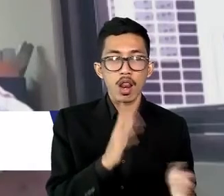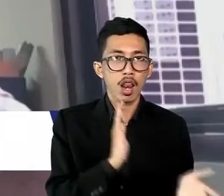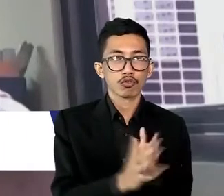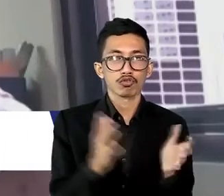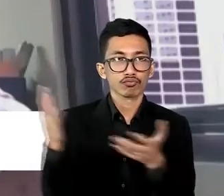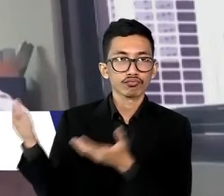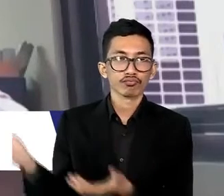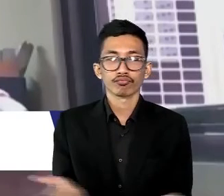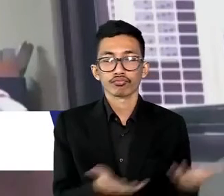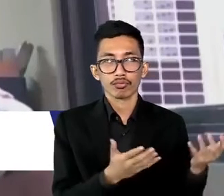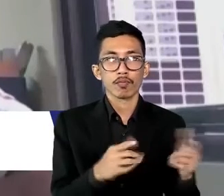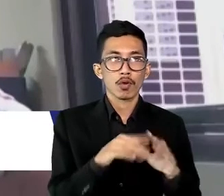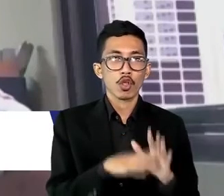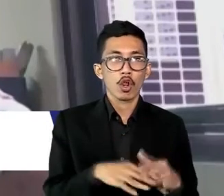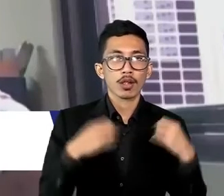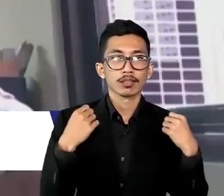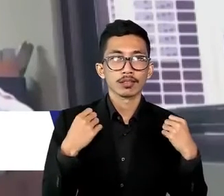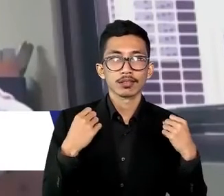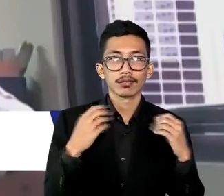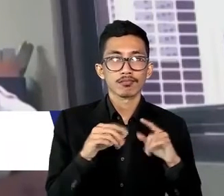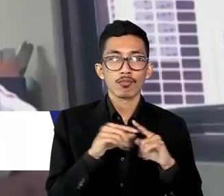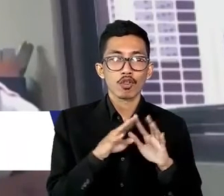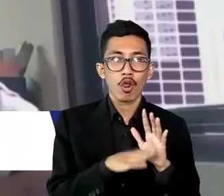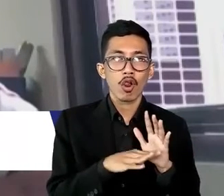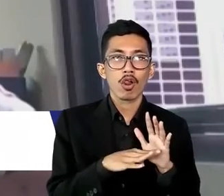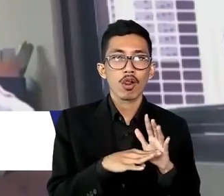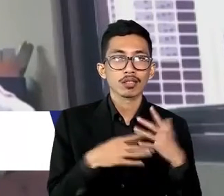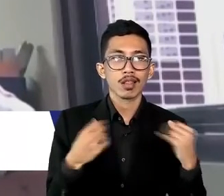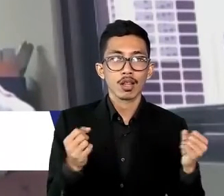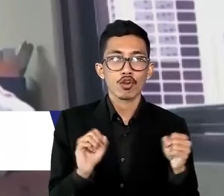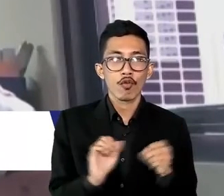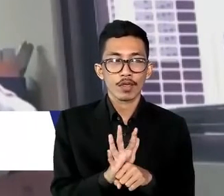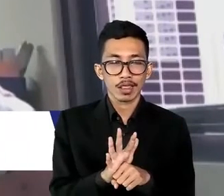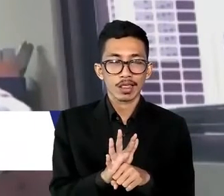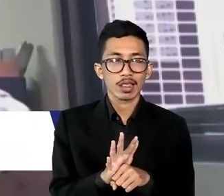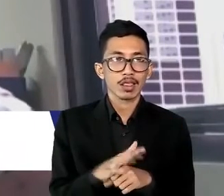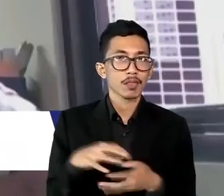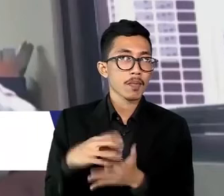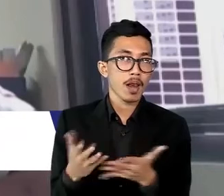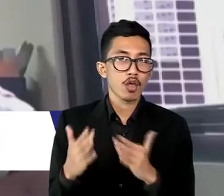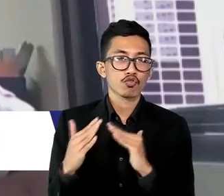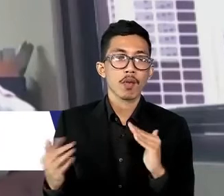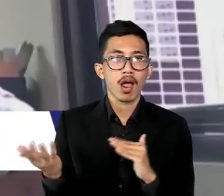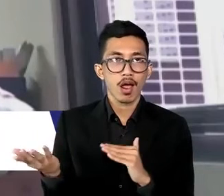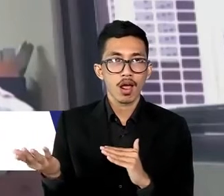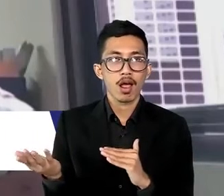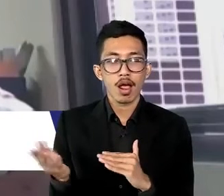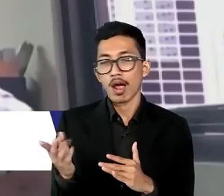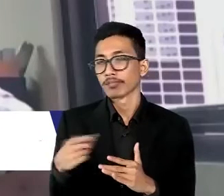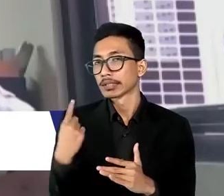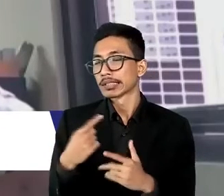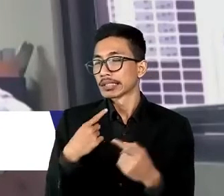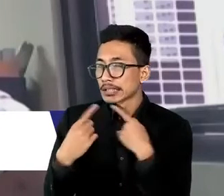melaksanakan pemulasaran dengan protokol COVID-19 di rumah tersebut. Dan terakhir, kami juga menggalang semua pihak, dari RT,